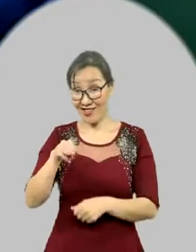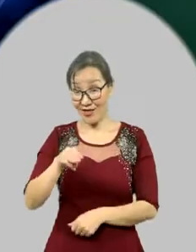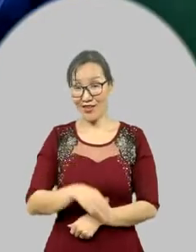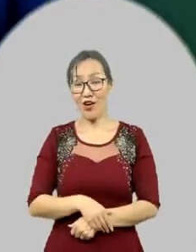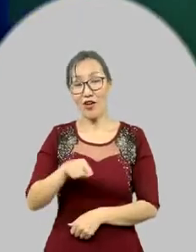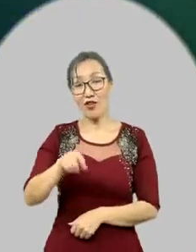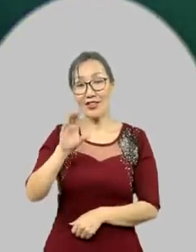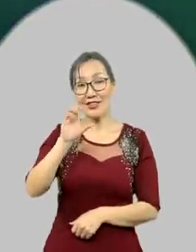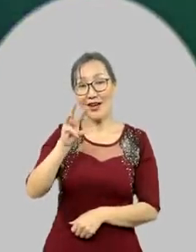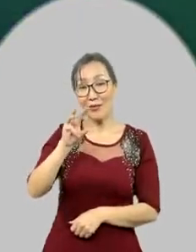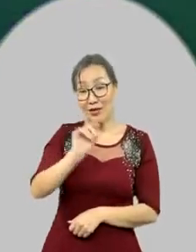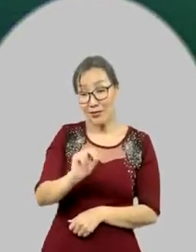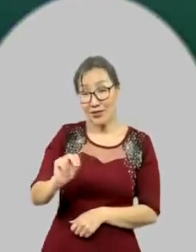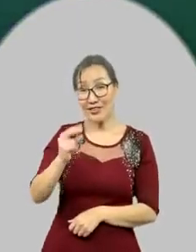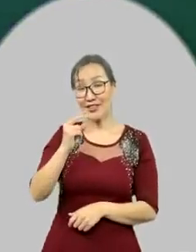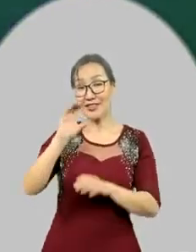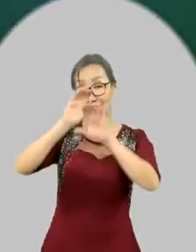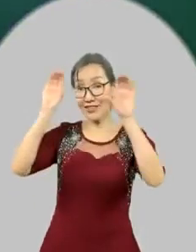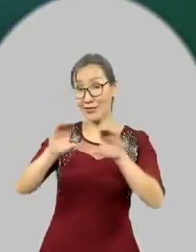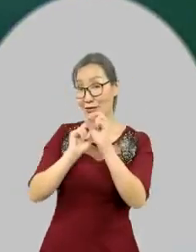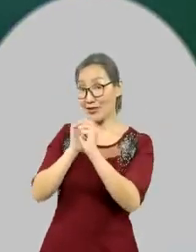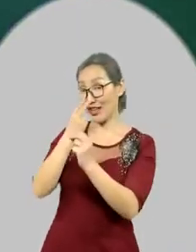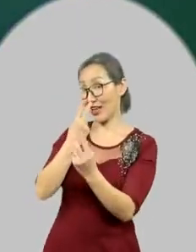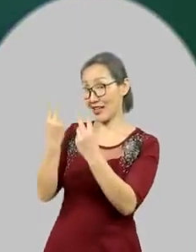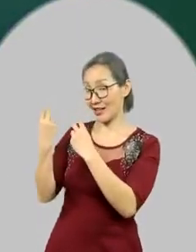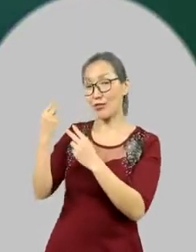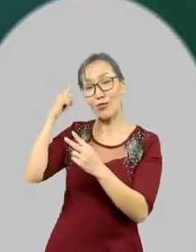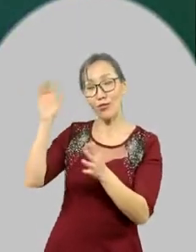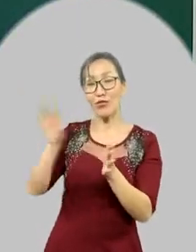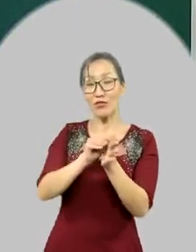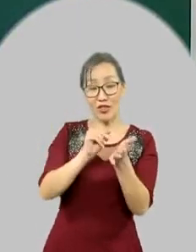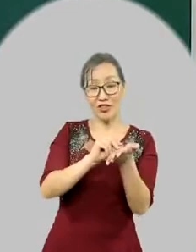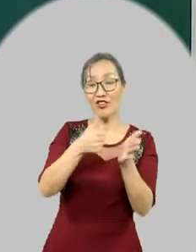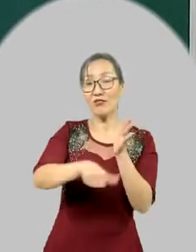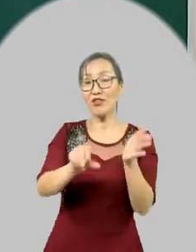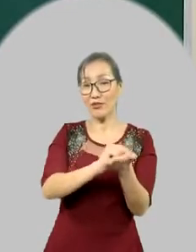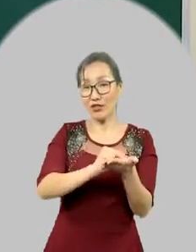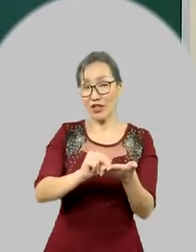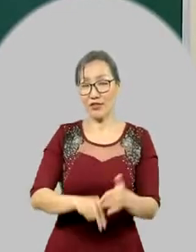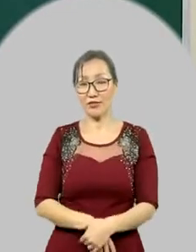бүгдэр үнийг самбарт бичээд бодъё. Та нар дэвтэртээ бичээрэй. 4